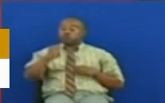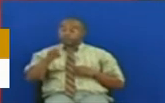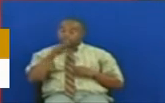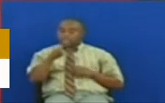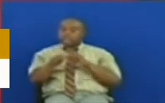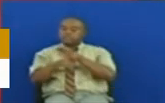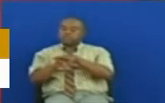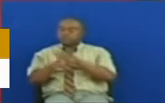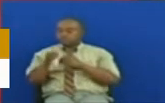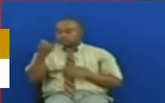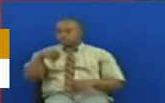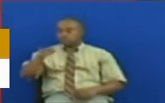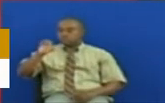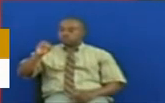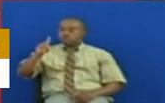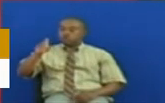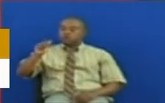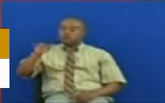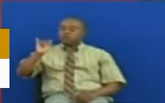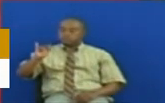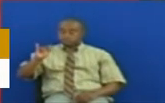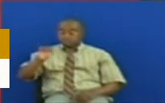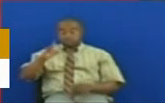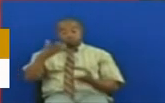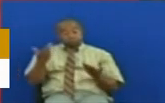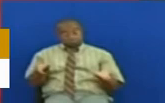La mwisho ambalo nilitaka kulieleza